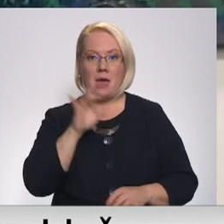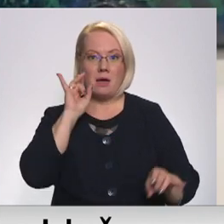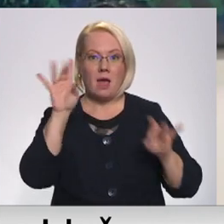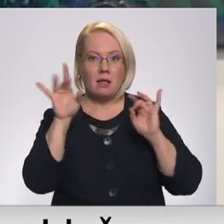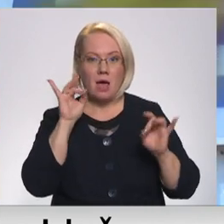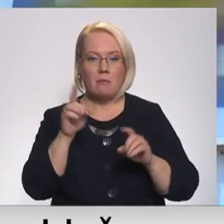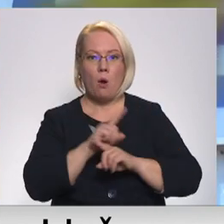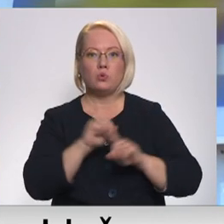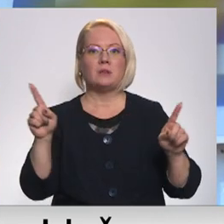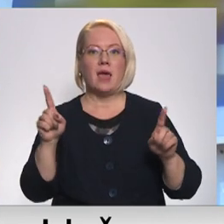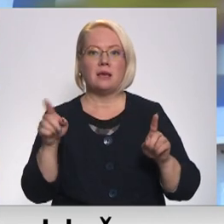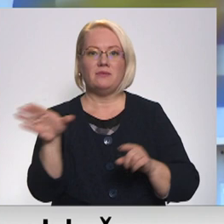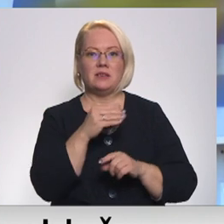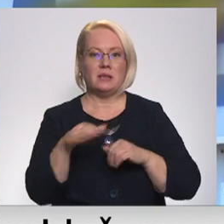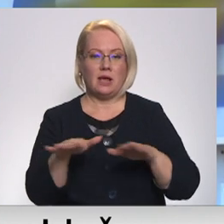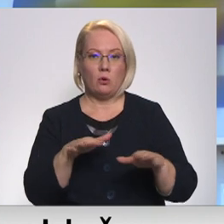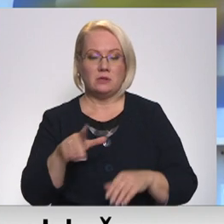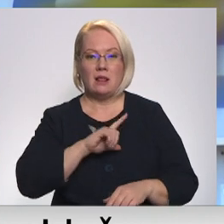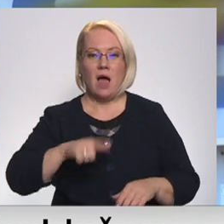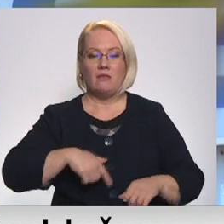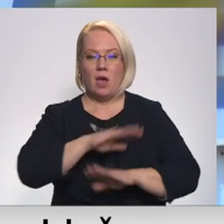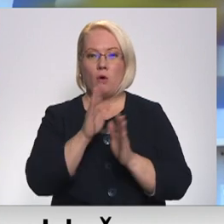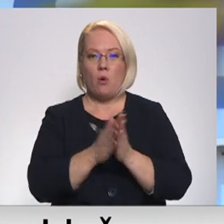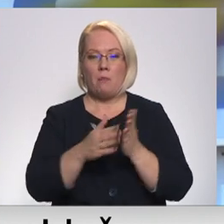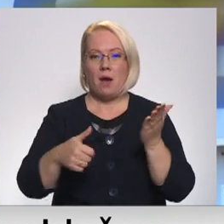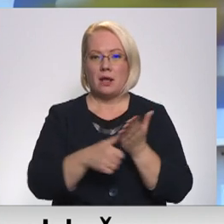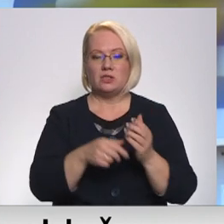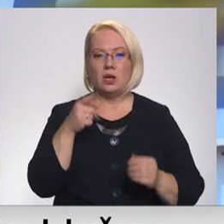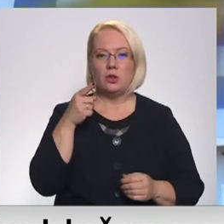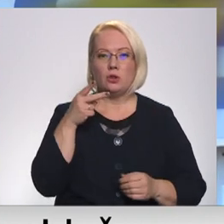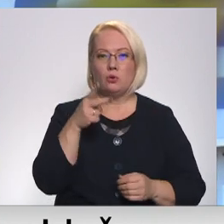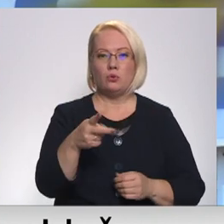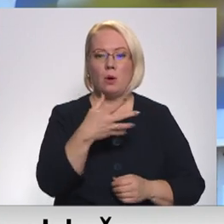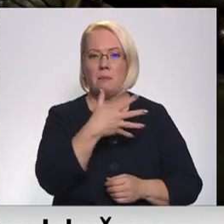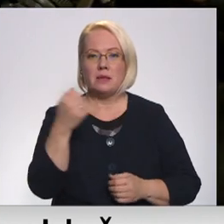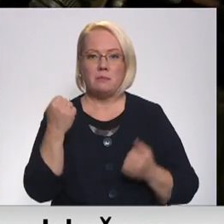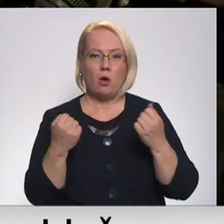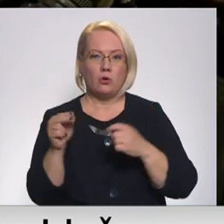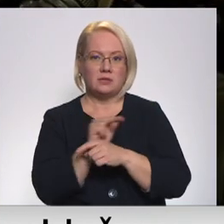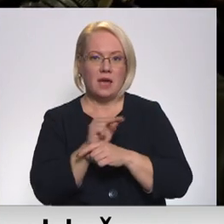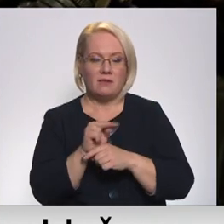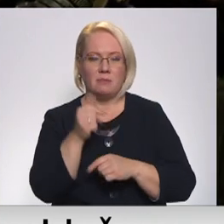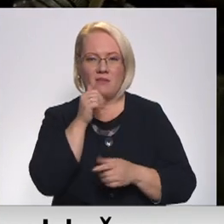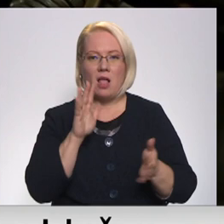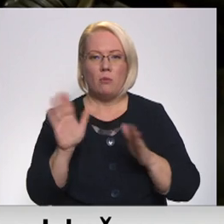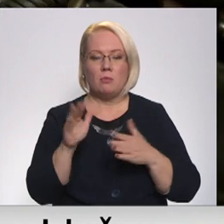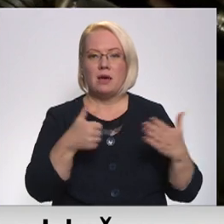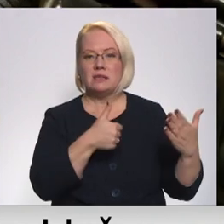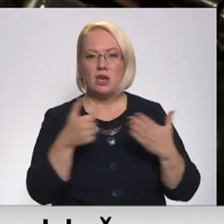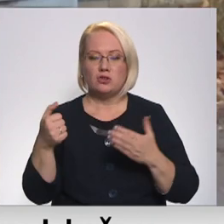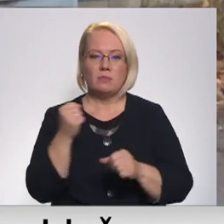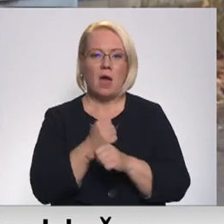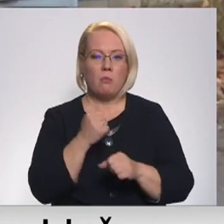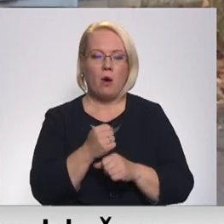uzreiz ir atskaņas. Latvijā pavisam šobrīd reģistrēti vairāk nekā 2500 autoservisi, taču vēl aptuveni 600 darbojas